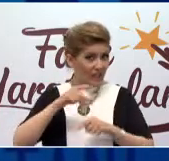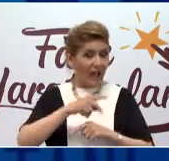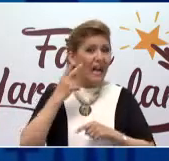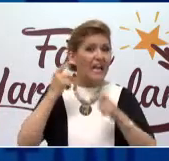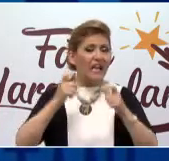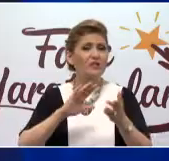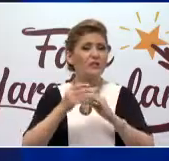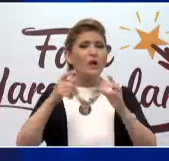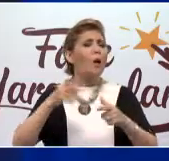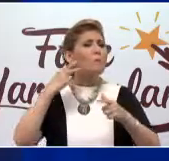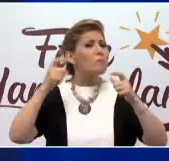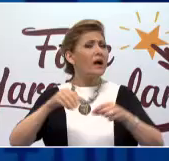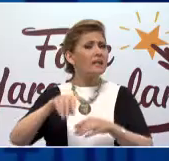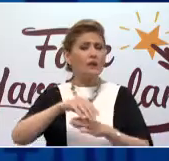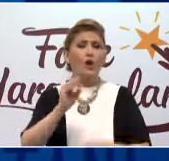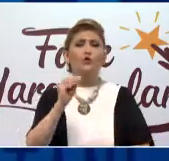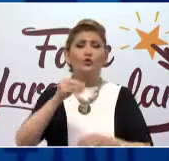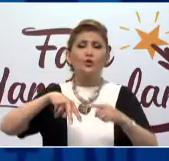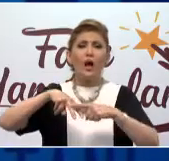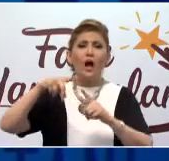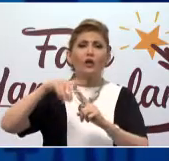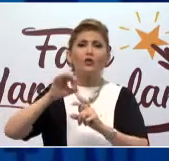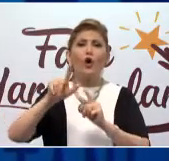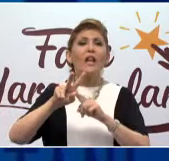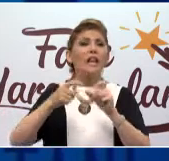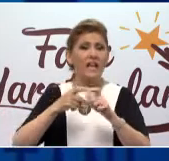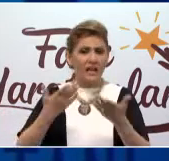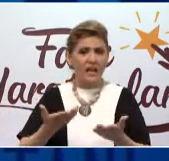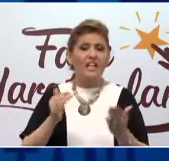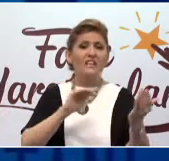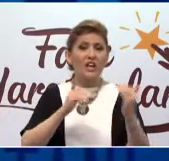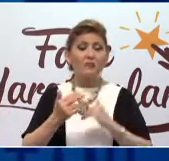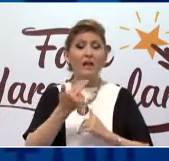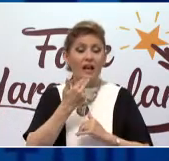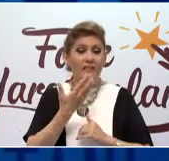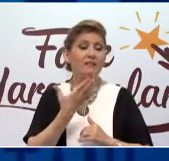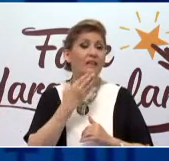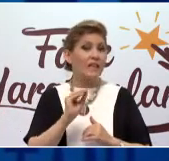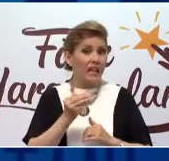olan mahallelerde. Çocuk atölyeleri yapıyoruz. Dayanışma kadınlarla, gençlerle